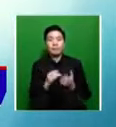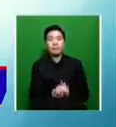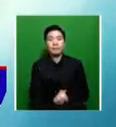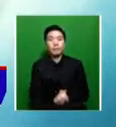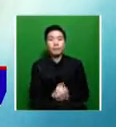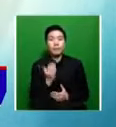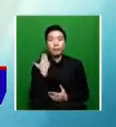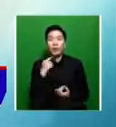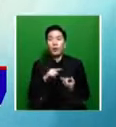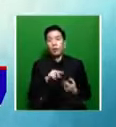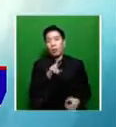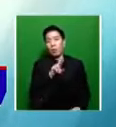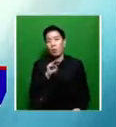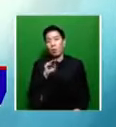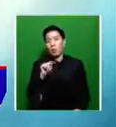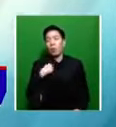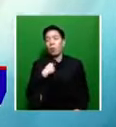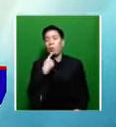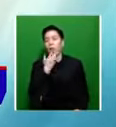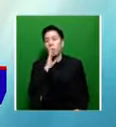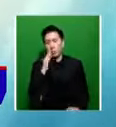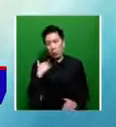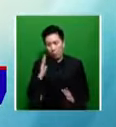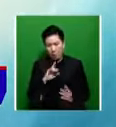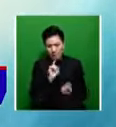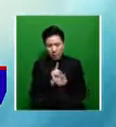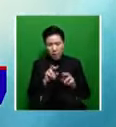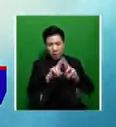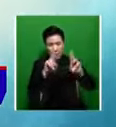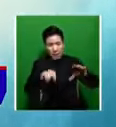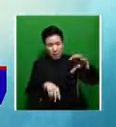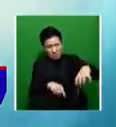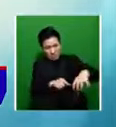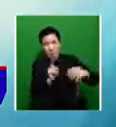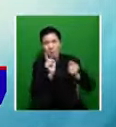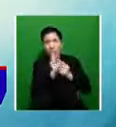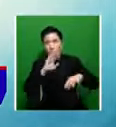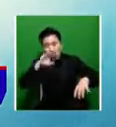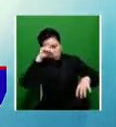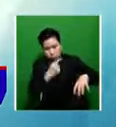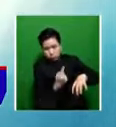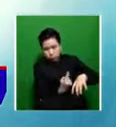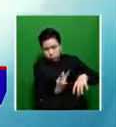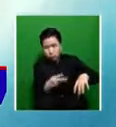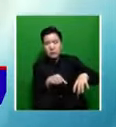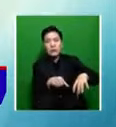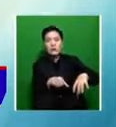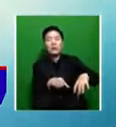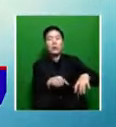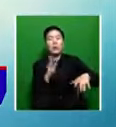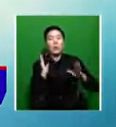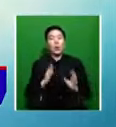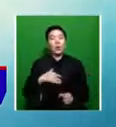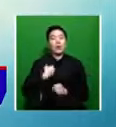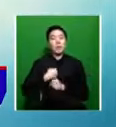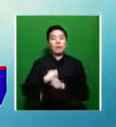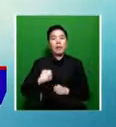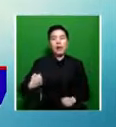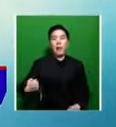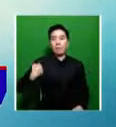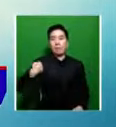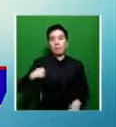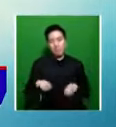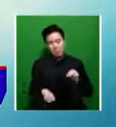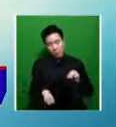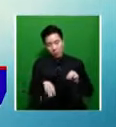ที่เมื่อกี้ท่านรัฐมนตรีบอกนะครับว่าถ้ามีรายงานผู้ป่วยที่ร้านอาหารไหนหลักการง่ายๆก็คือว่าเจ้าพนักงานนะครับใช้อำนาจตามมาตรา